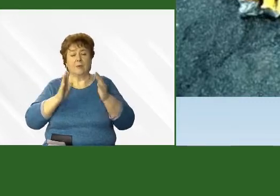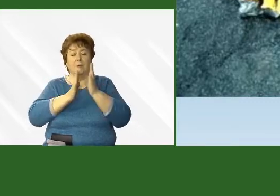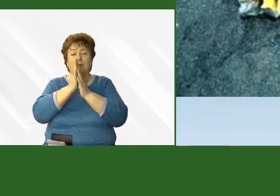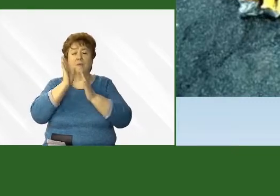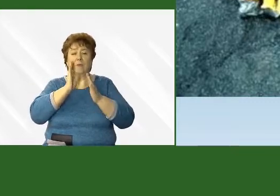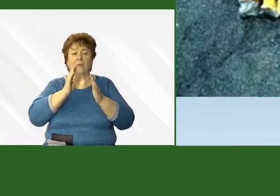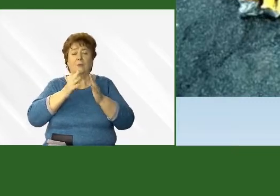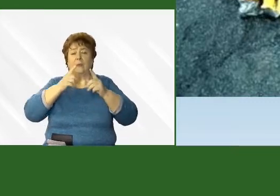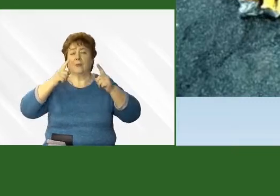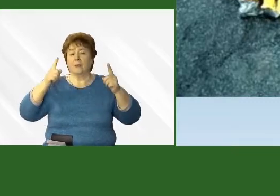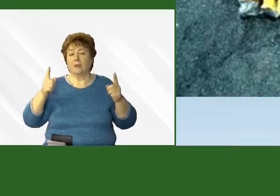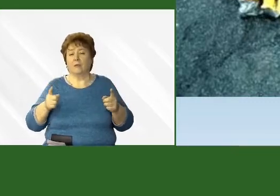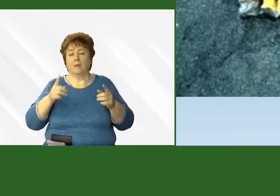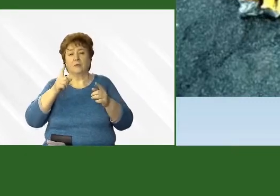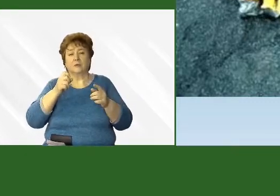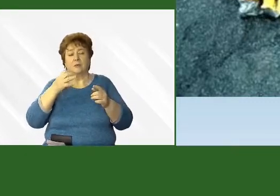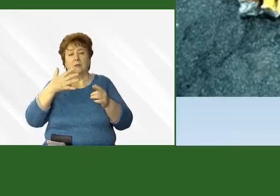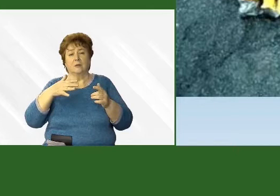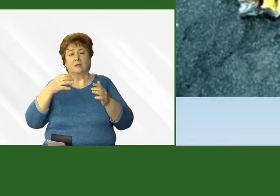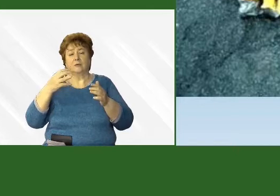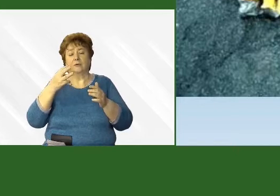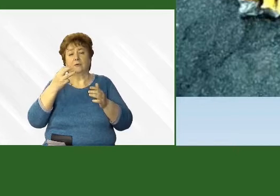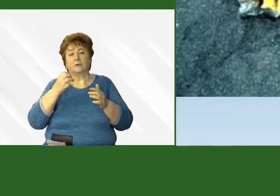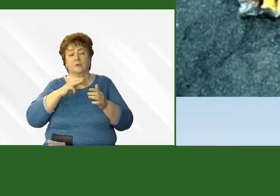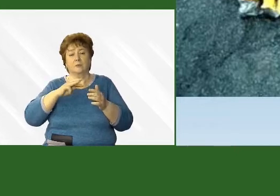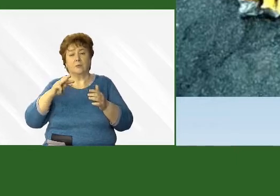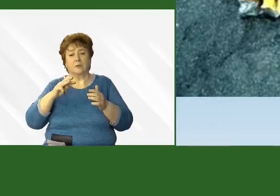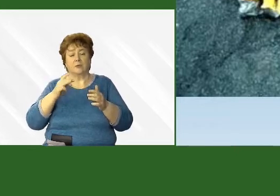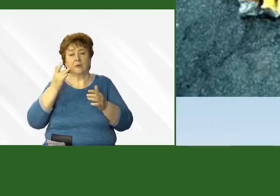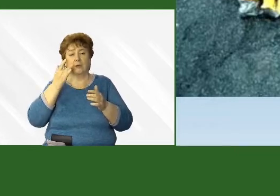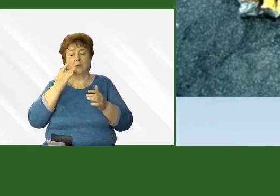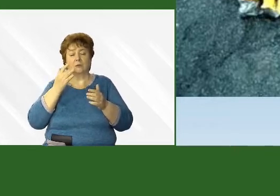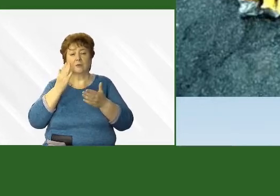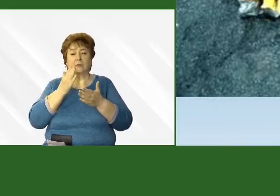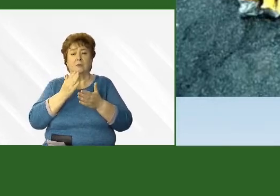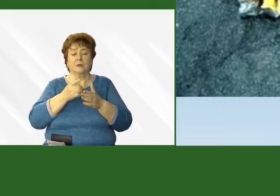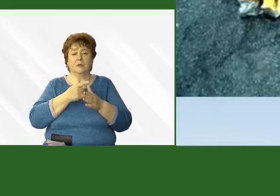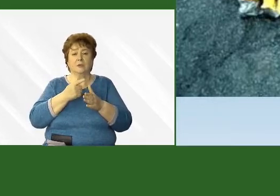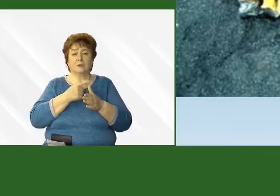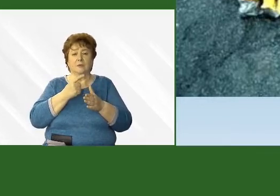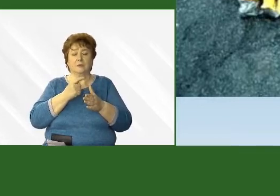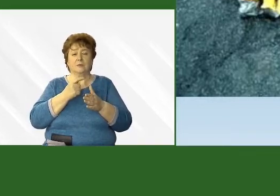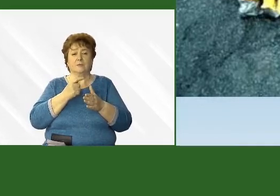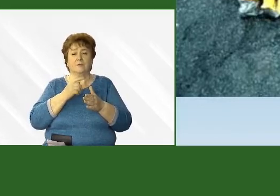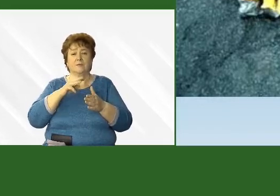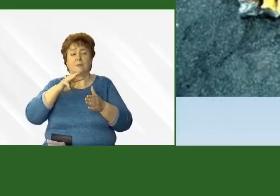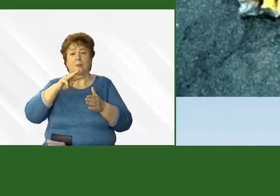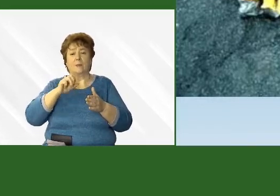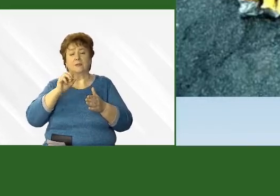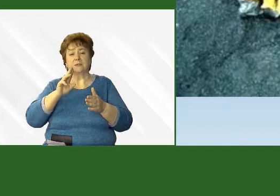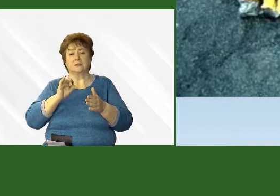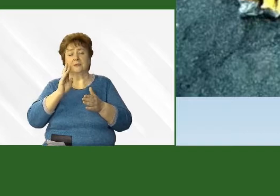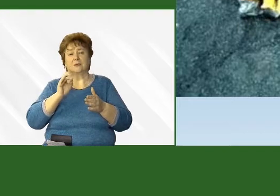водоросли длиной от 150 до 300 метров, которые носят название